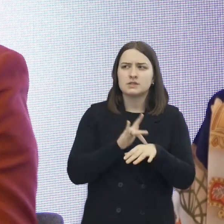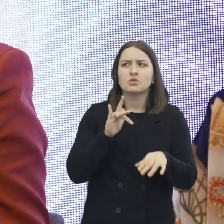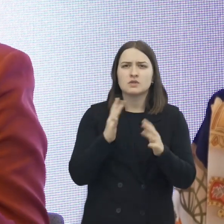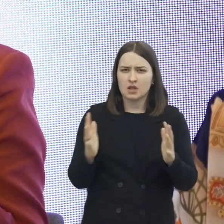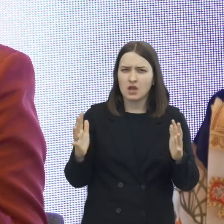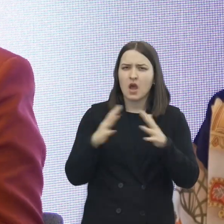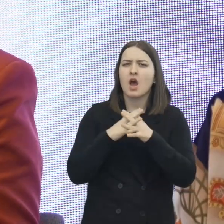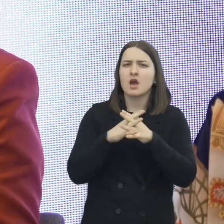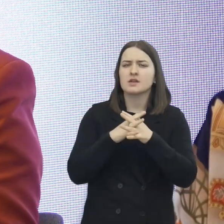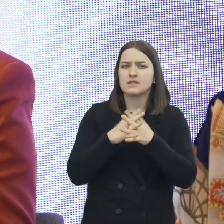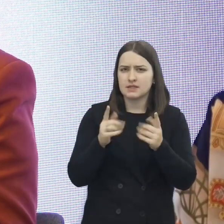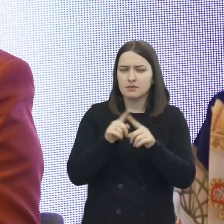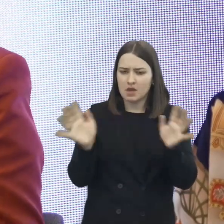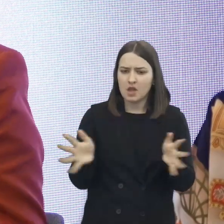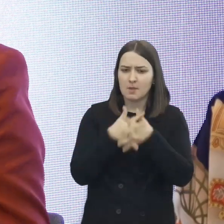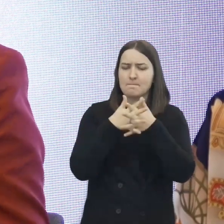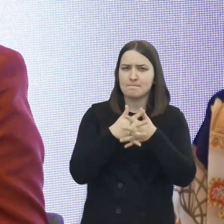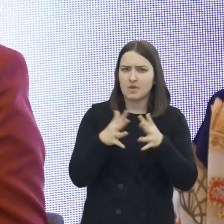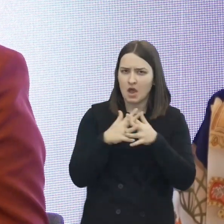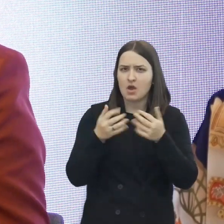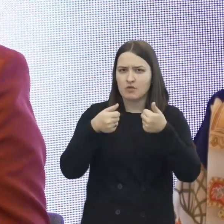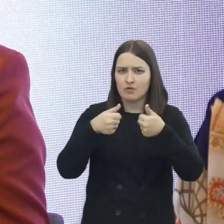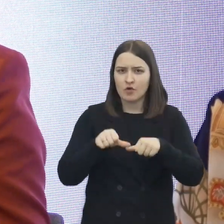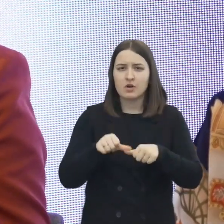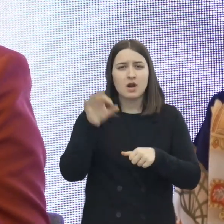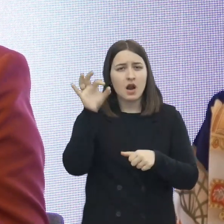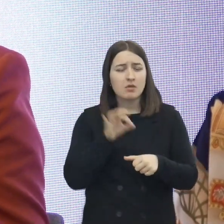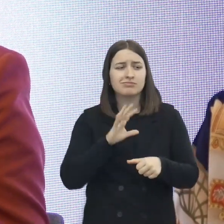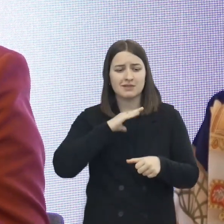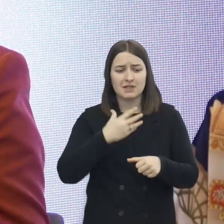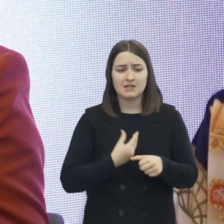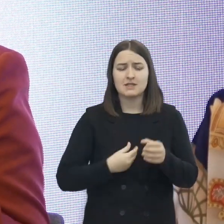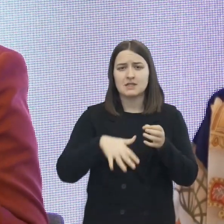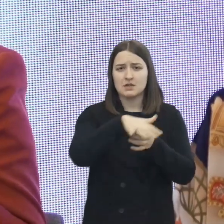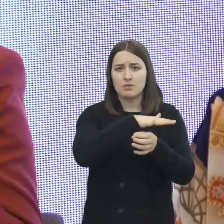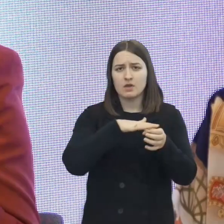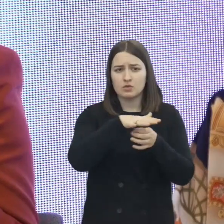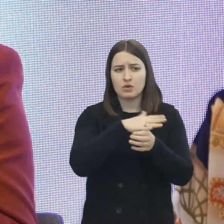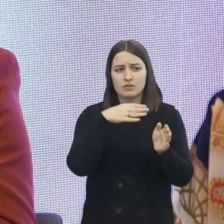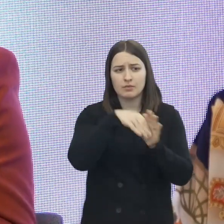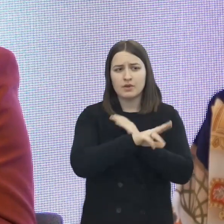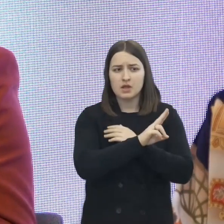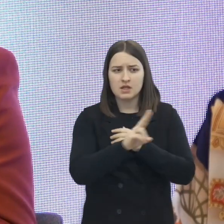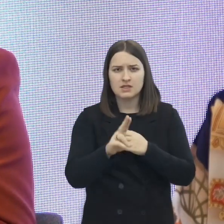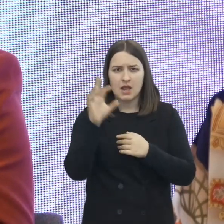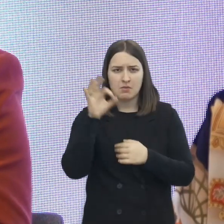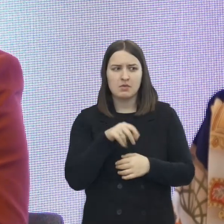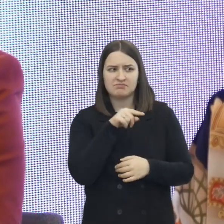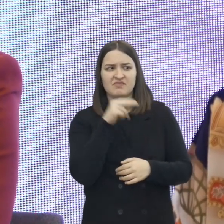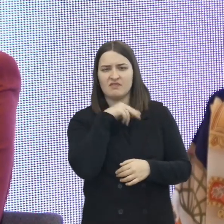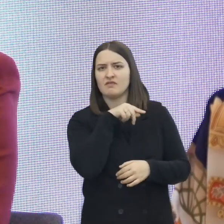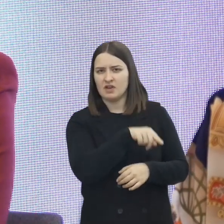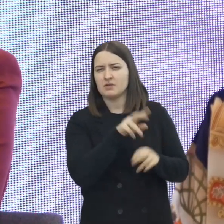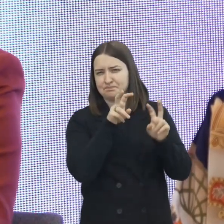Tai labai dažnai ir įvairiose bendruomenės translyčiai asmenys tampa tie, ant kurių išliejamas pyktis, ar